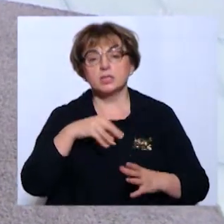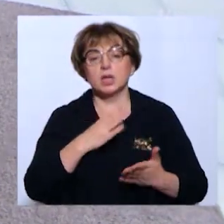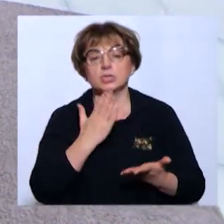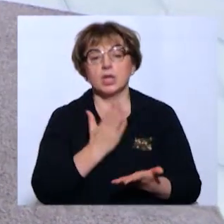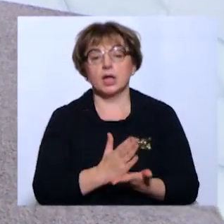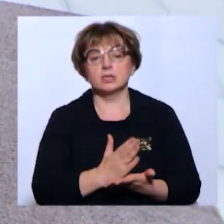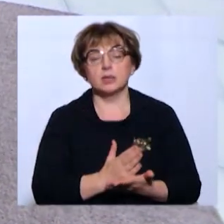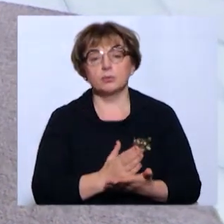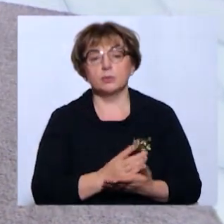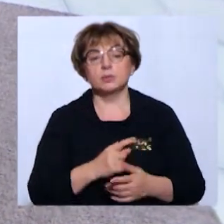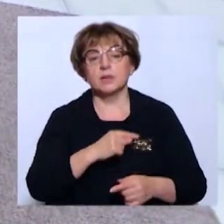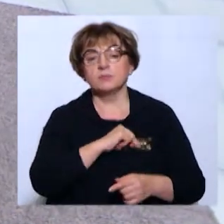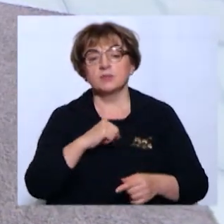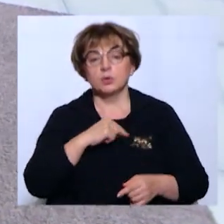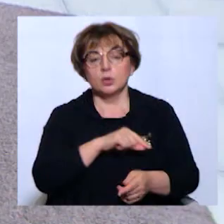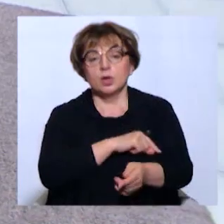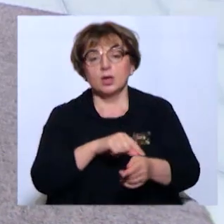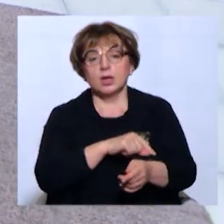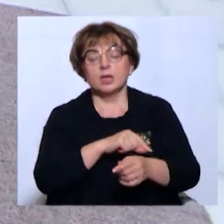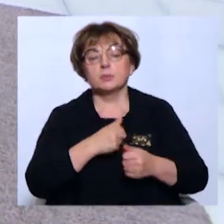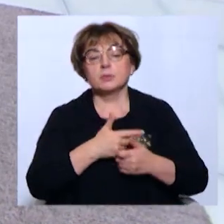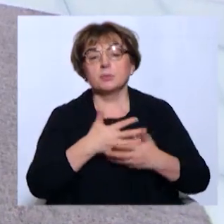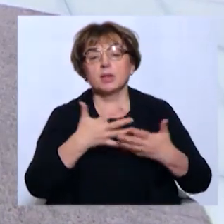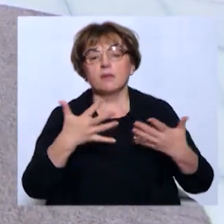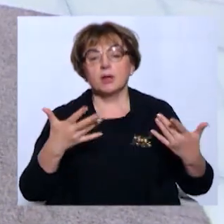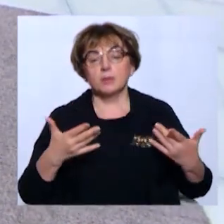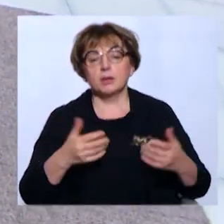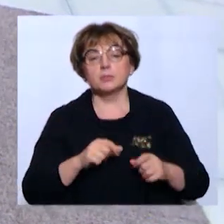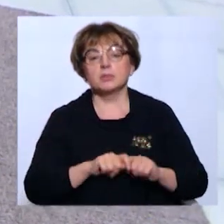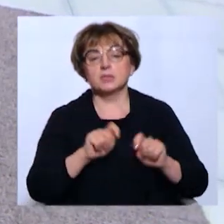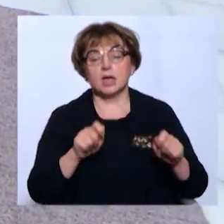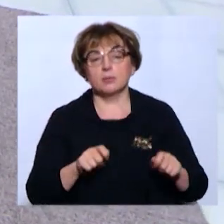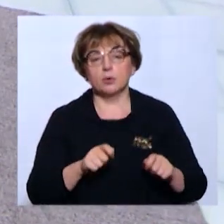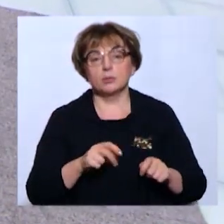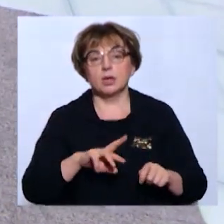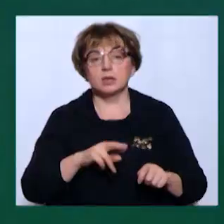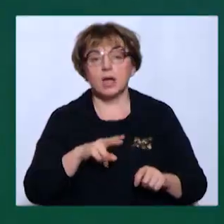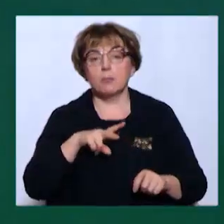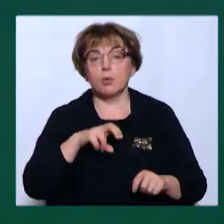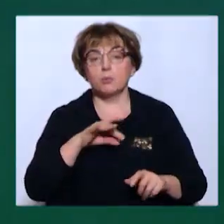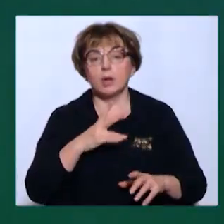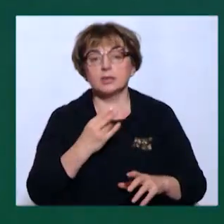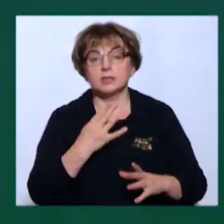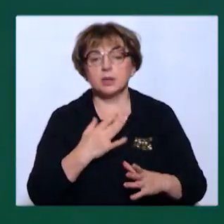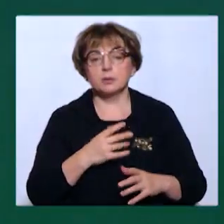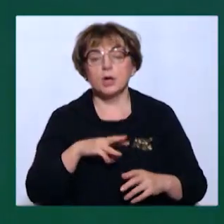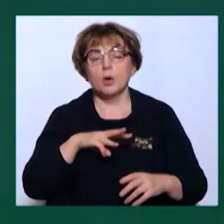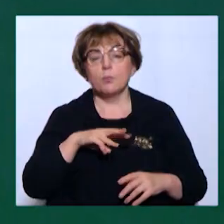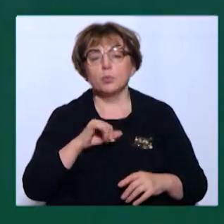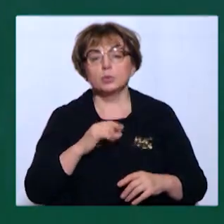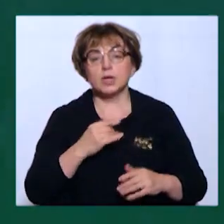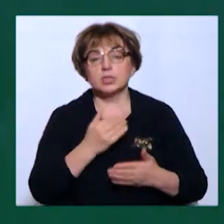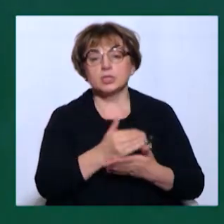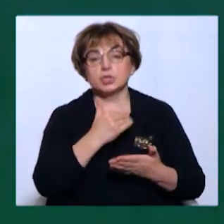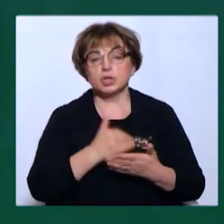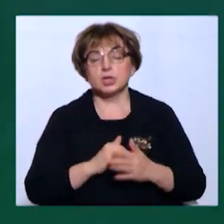არსებული გენების მრავალფეროვანი ალელების წარმოქმნა და პოპულაციები მუტაციის